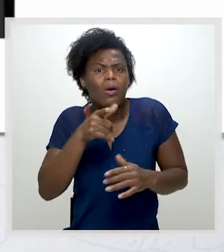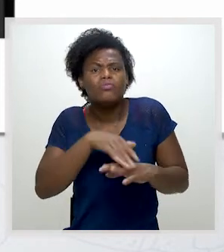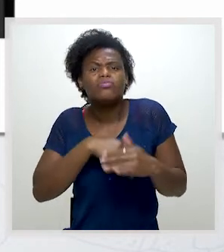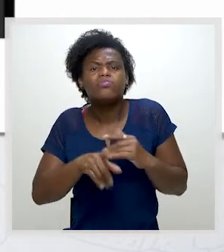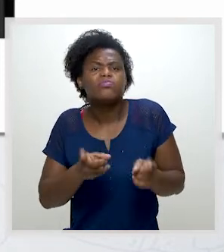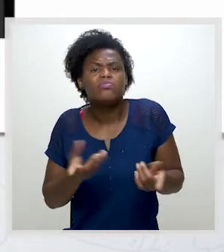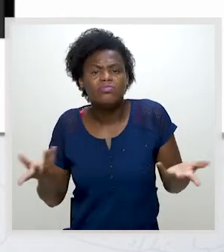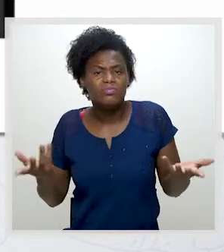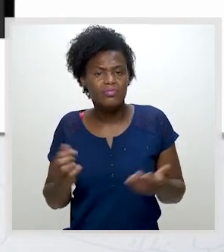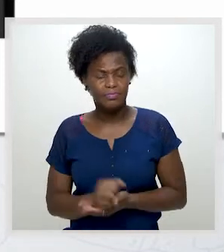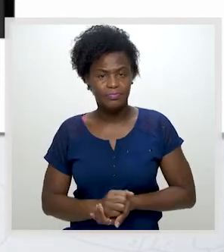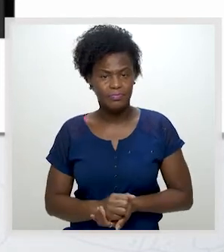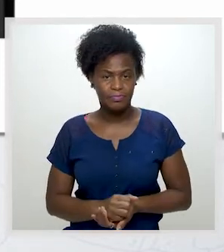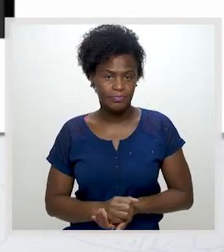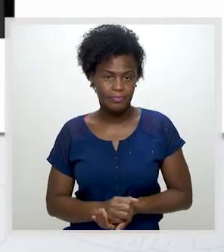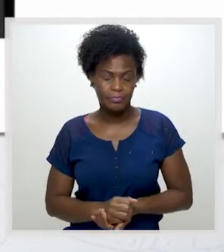faites?